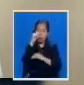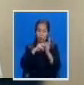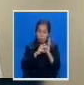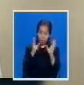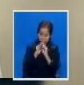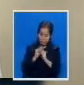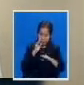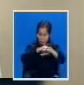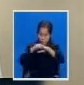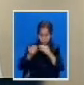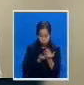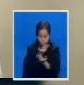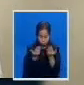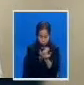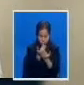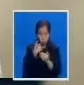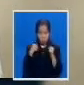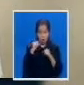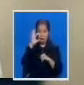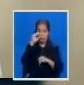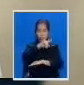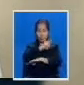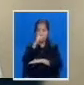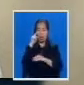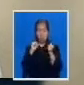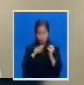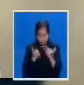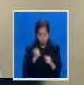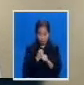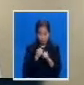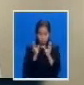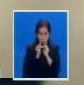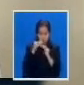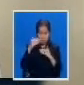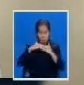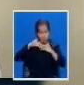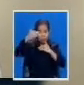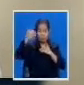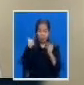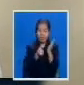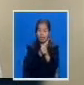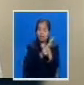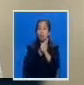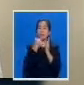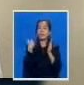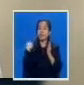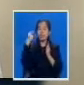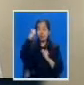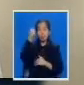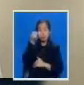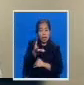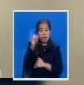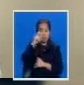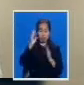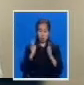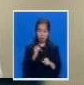มครับเมื่อครบกำหนด90วันขณะนี้ต้องบอกว่ามีความคืบหน้าไปมากพอสมควรนะครับส่วนใหญ่นะครับขณะนี้หน่วยงานรา